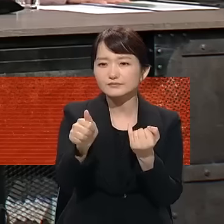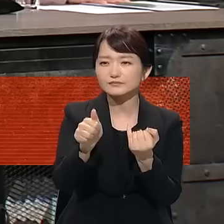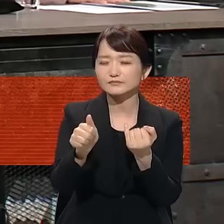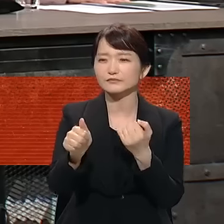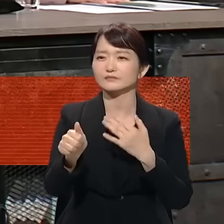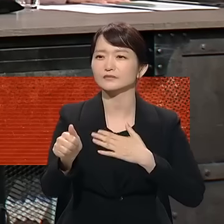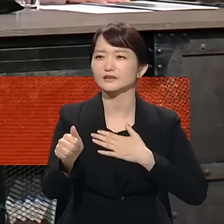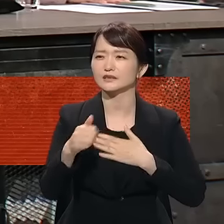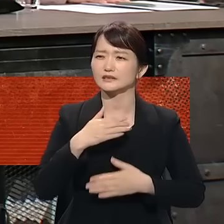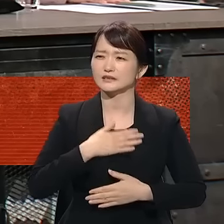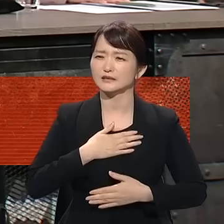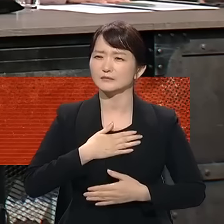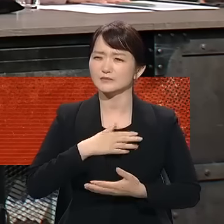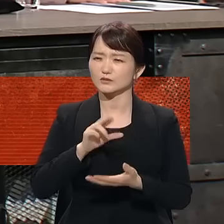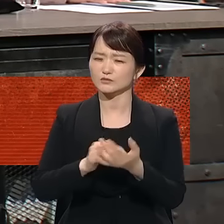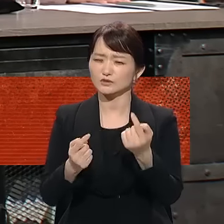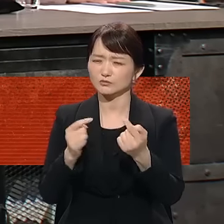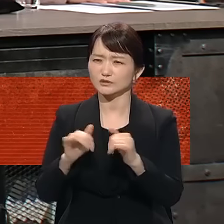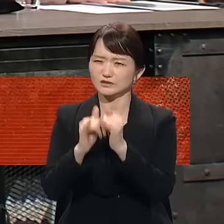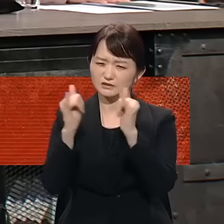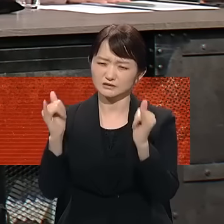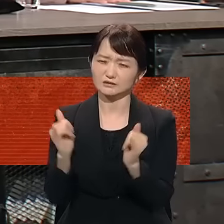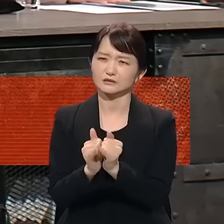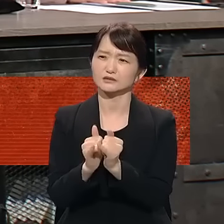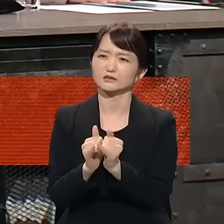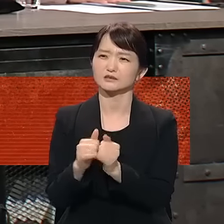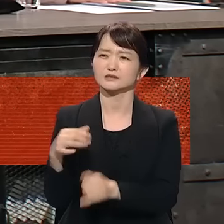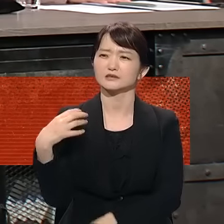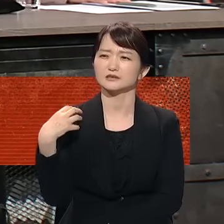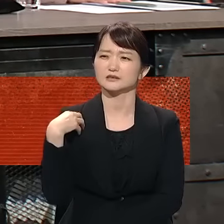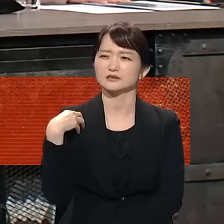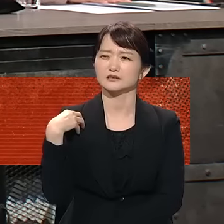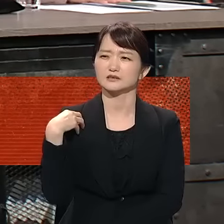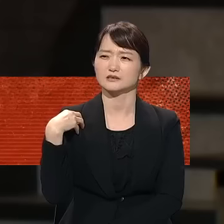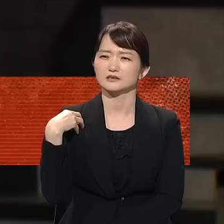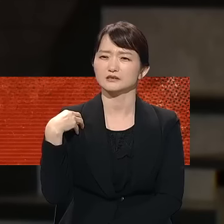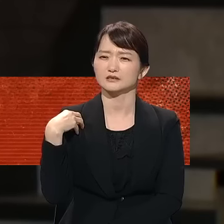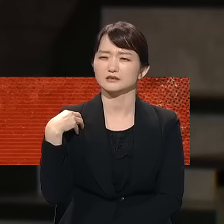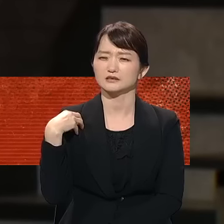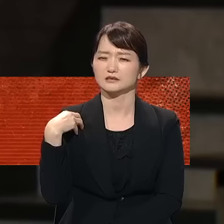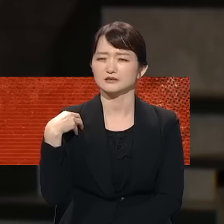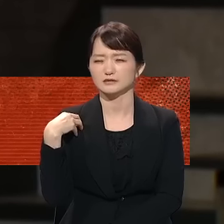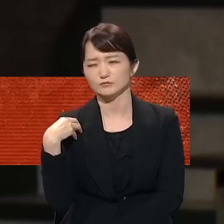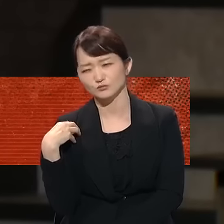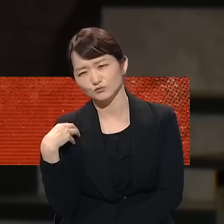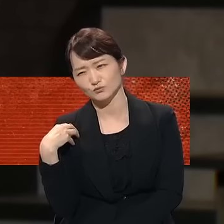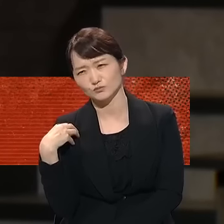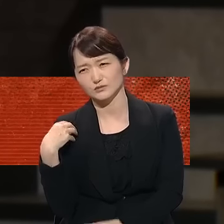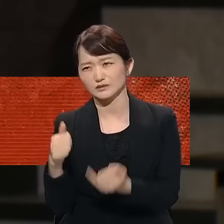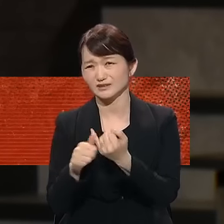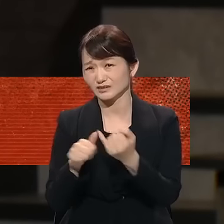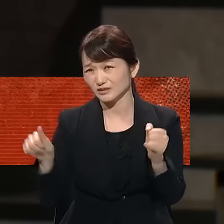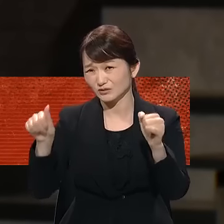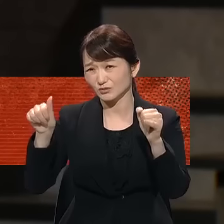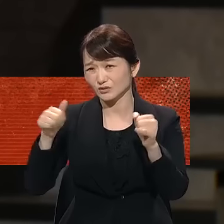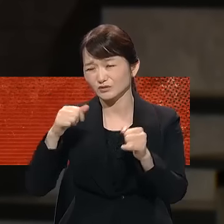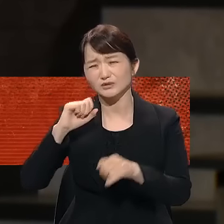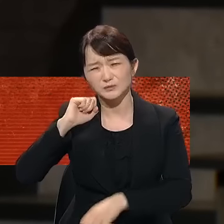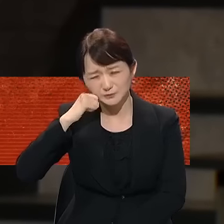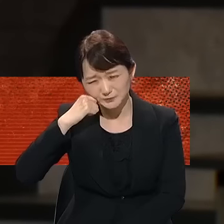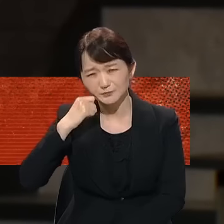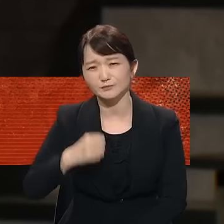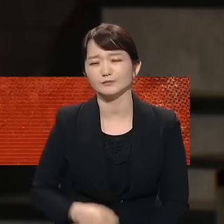감정적인 문제보다 훨씬이 사회적인 큰 책임감과 무게가 우리 어깨 위에 있기 때문에음 사실 이혼이 쉬운 건 아니거든요